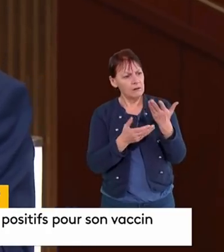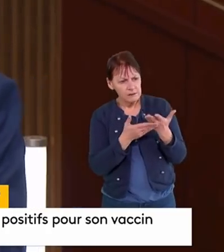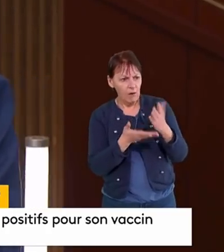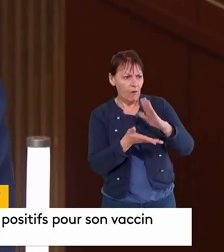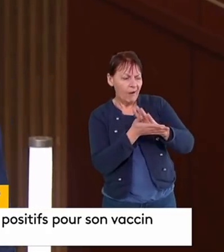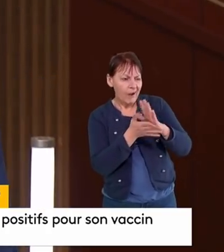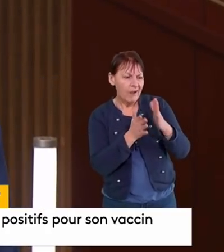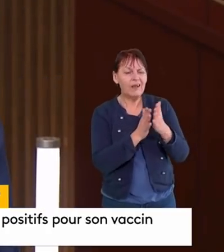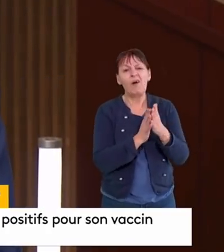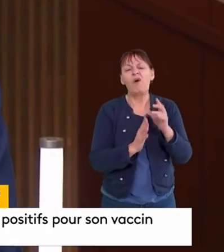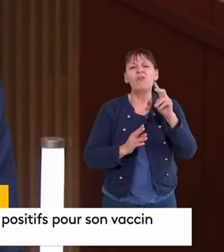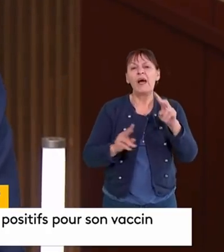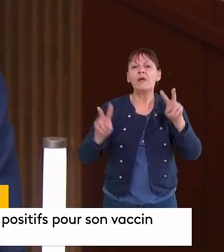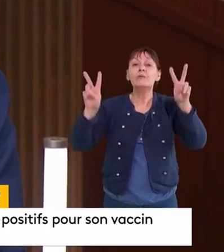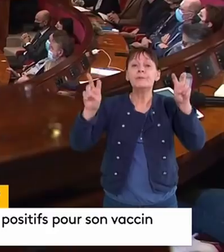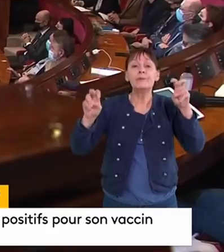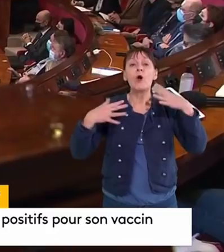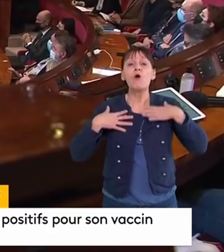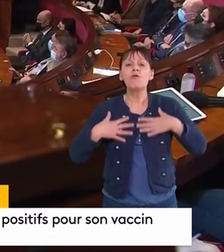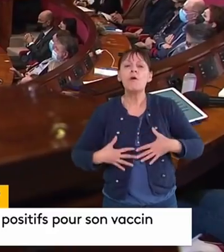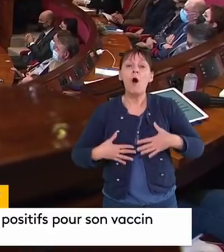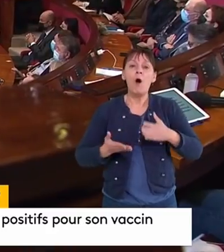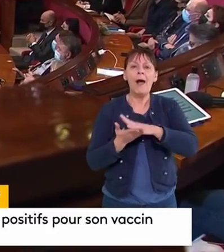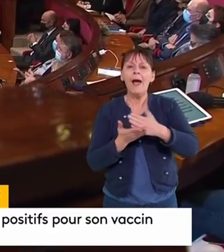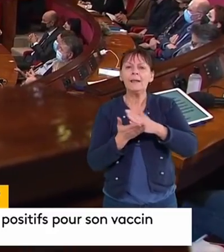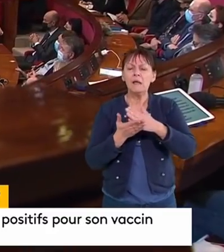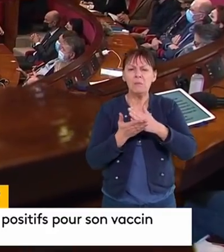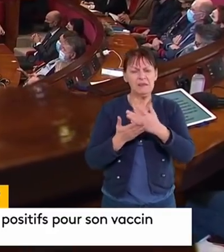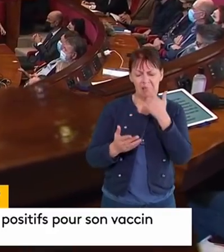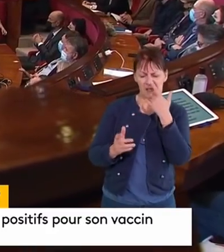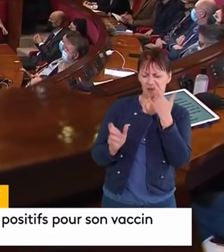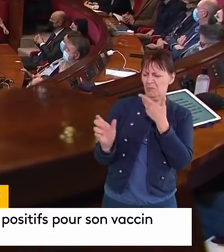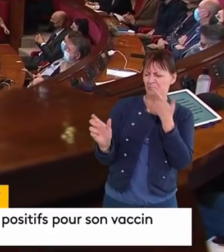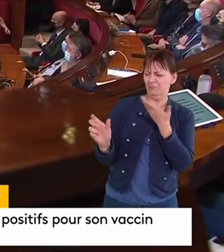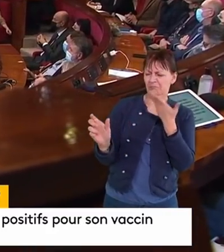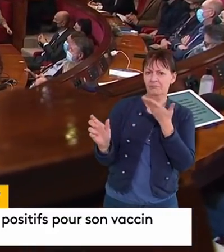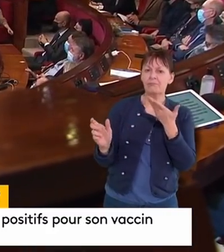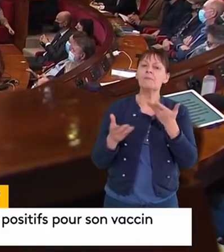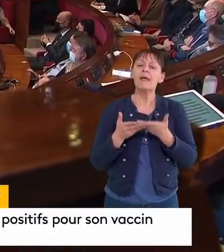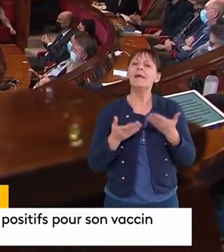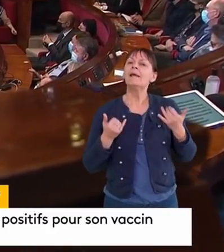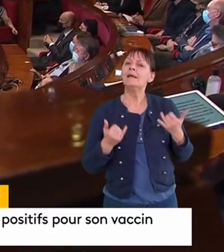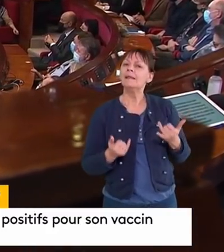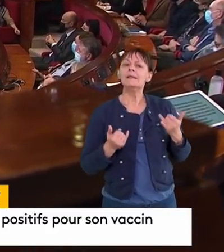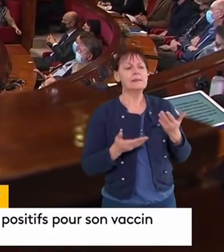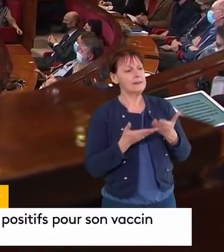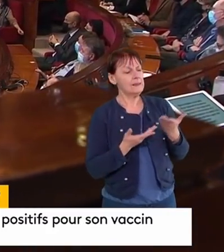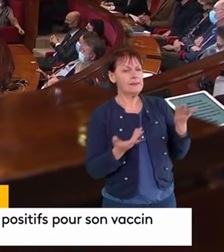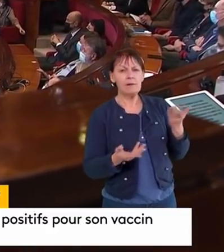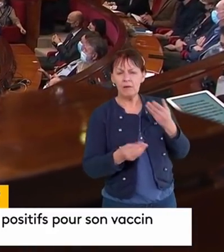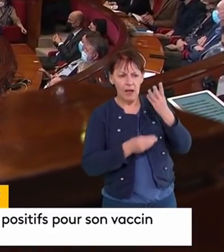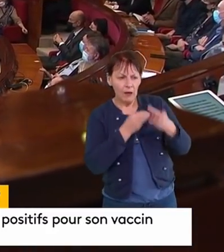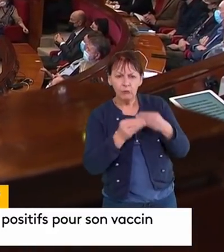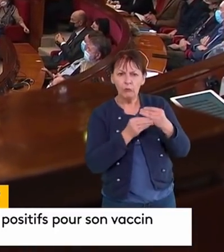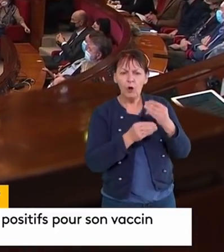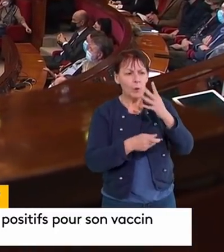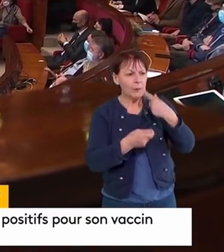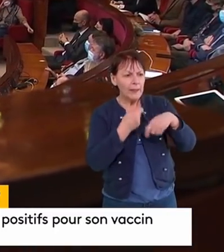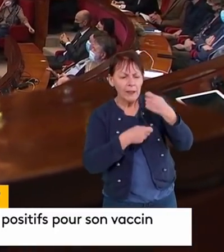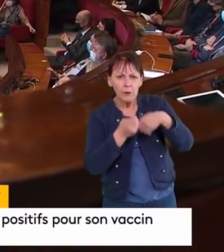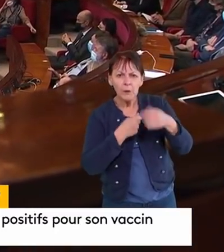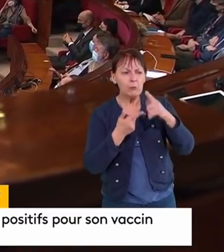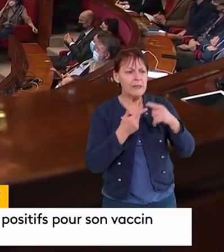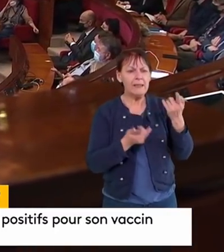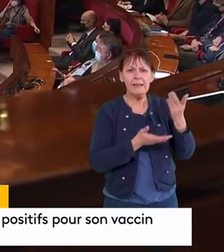peut-être abstrait pour nos concitoyens. Mais en fait, ici siègent des représentants du monde économique, des représentants des salariés,